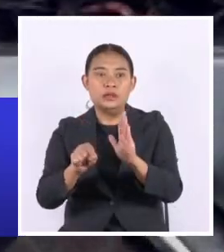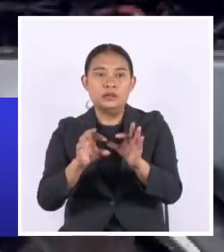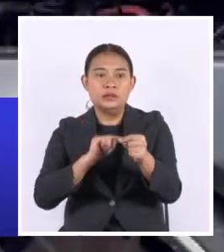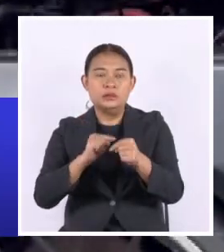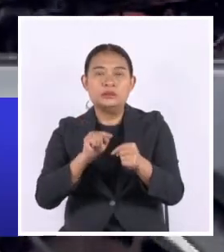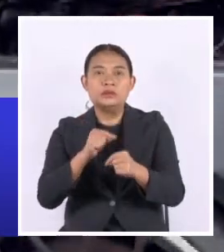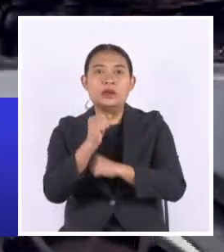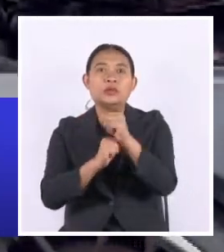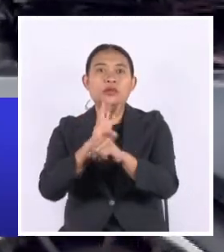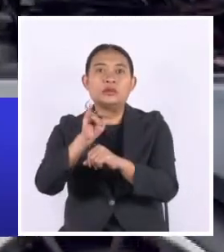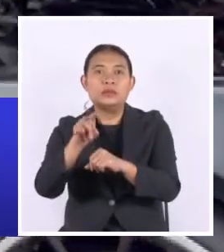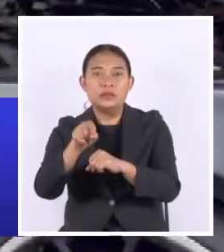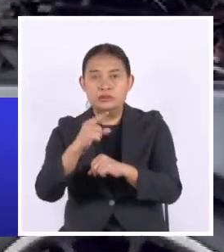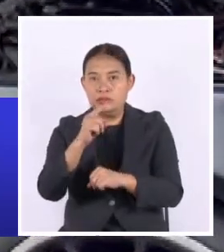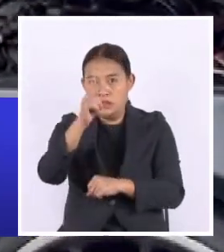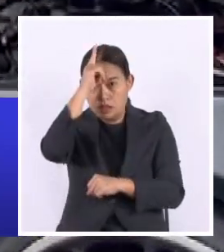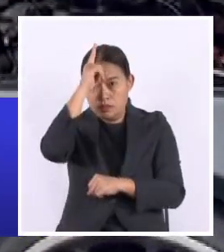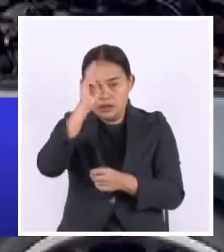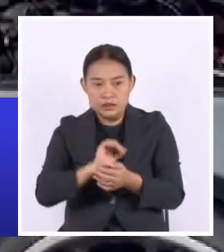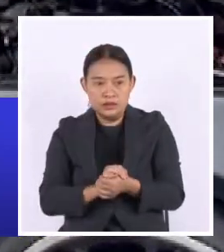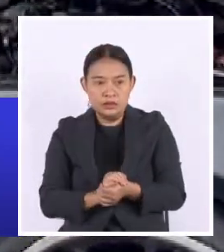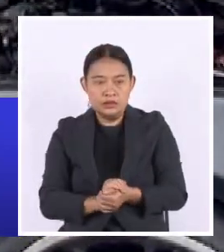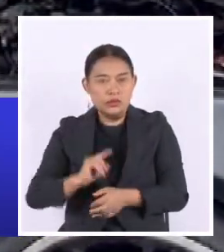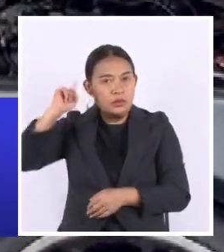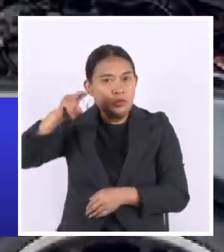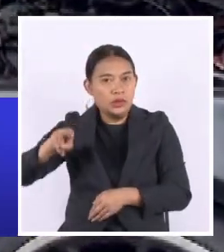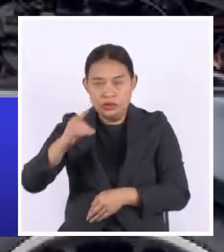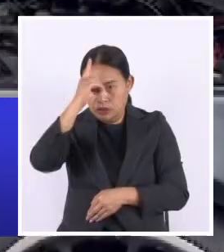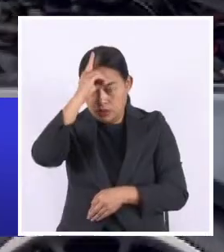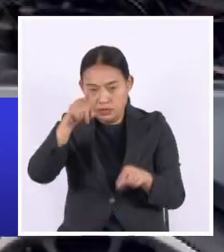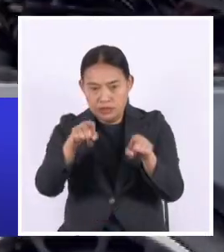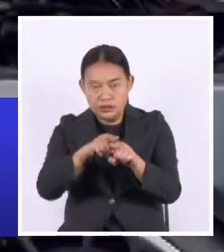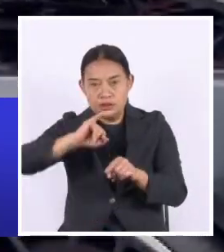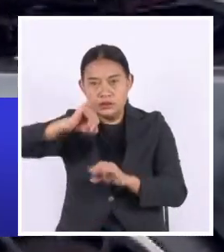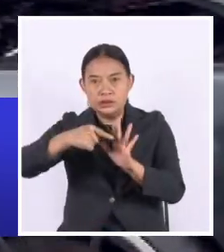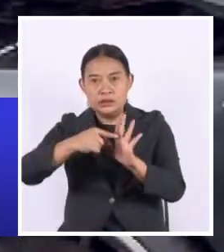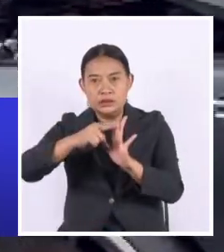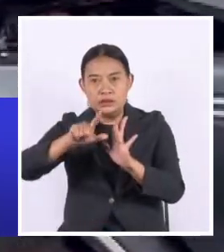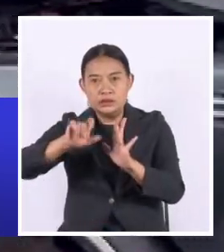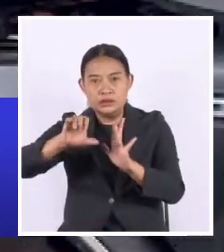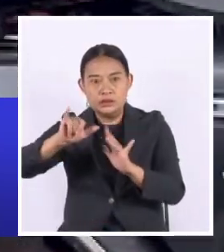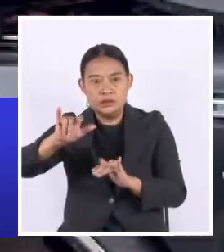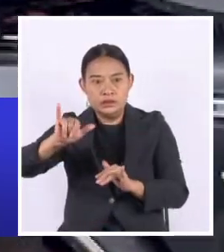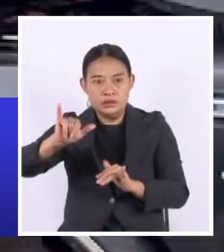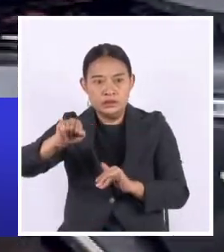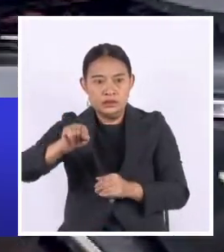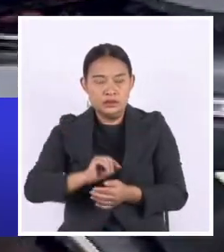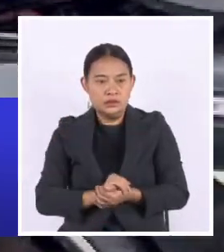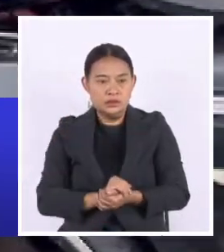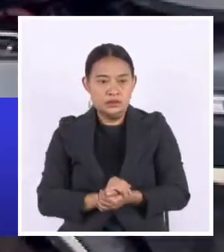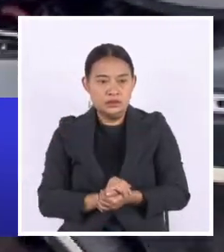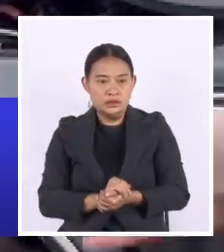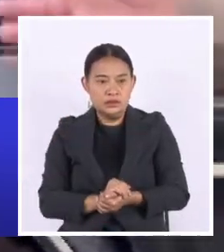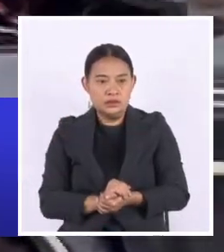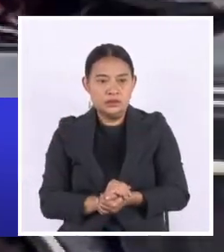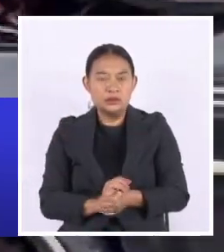ค่ะแล้วก็ภรรยาก็เป็นชาวเยอรมันเช่นเดียวกันนะคะชื่อว่าจูเลียโปเปียวบามในที่สุดเนี่ยนะคะก็กว่า